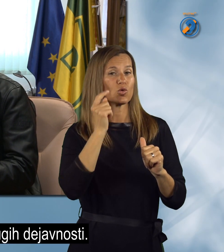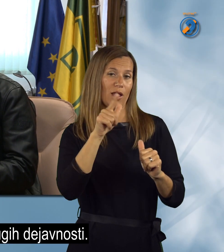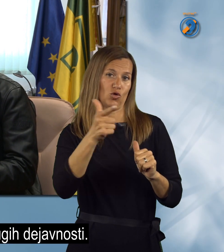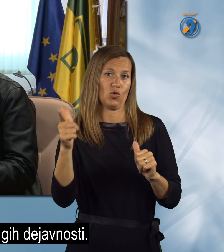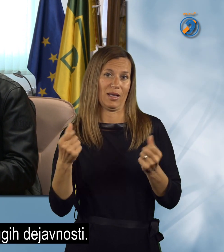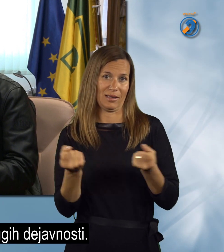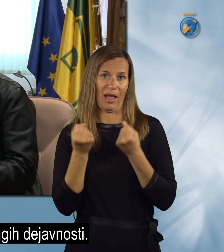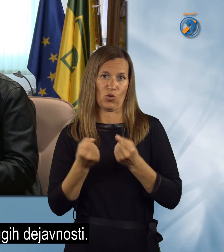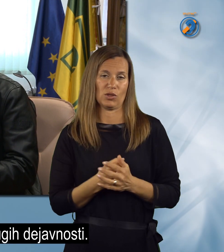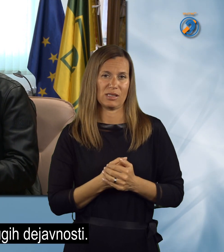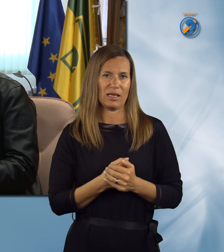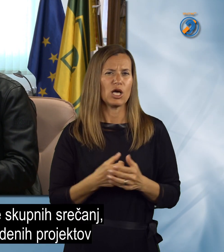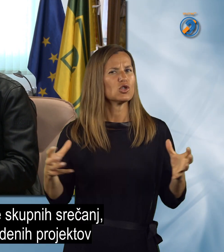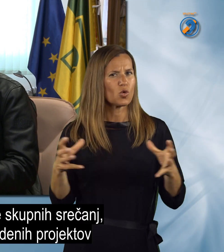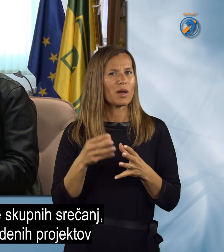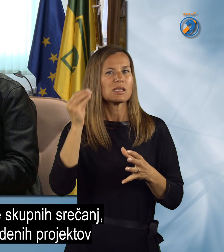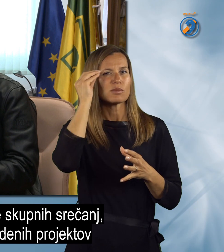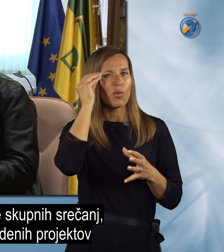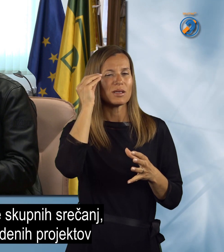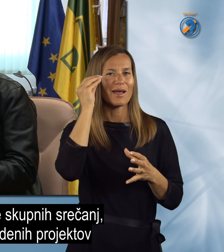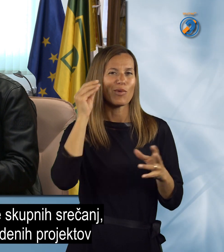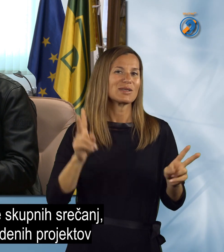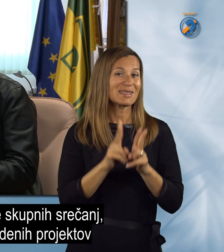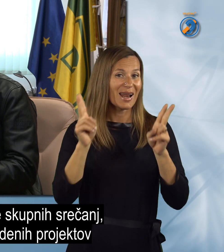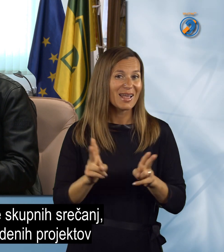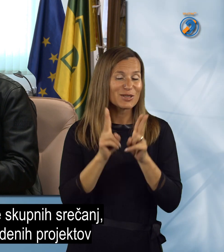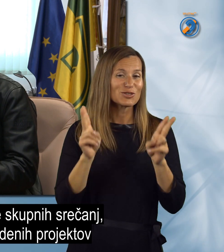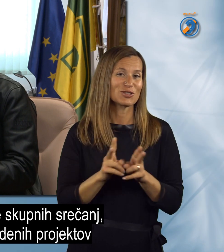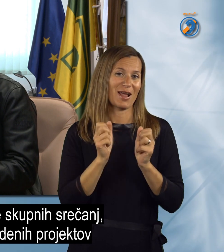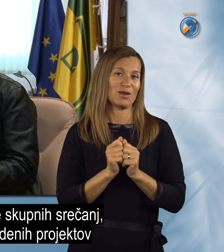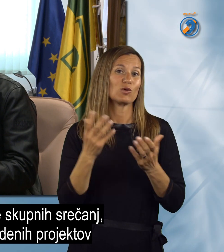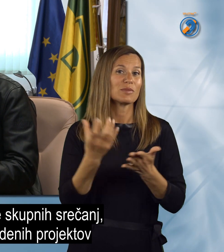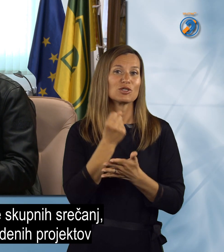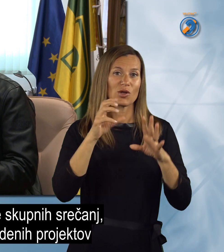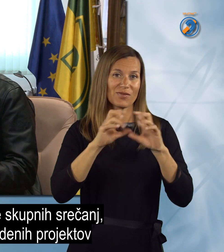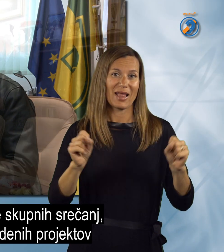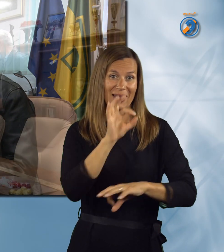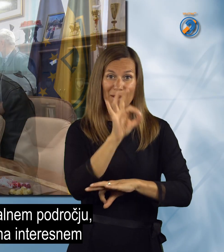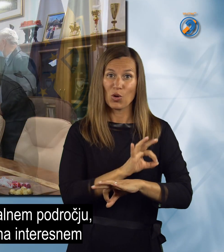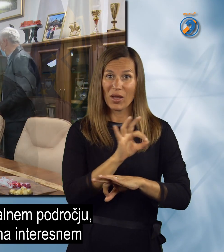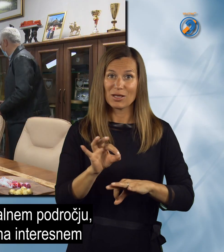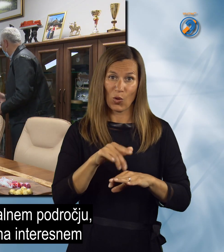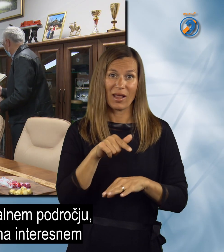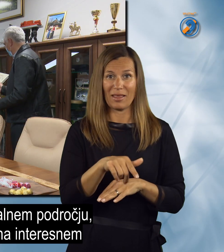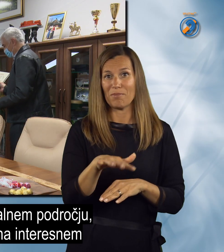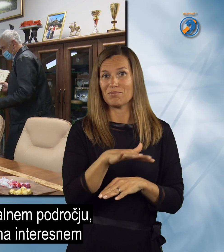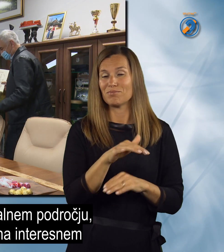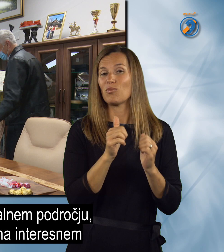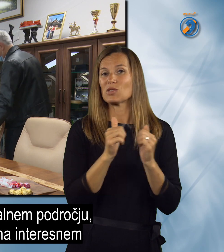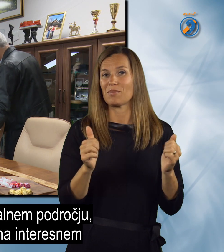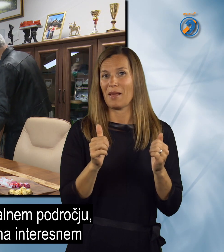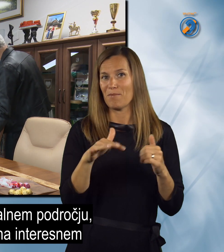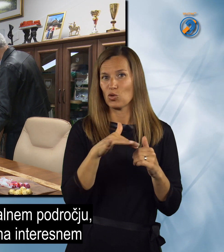pa drugih dejavnosti. Spominjamo se skupnih srečanj, uspešno izvedenih projektov na tem specialnem